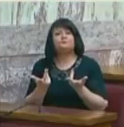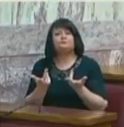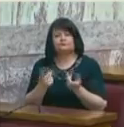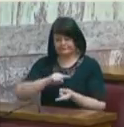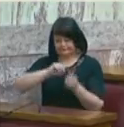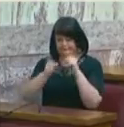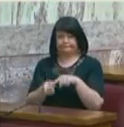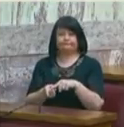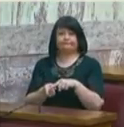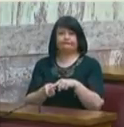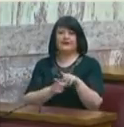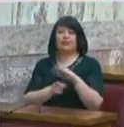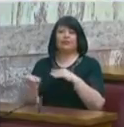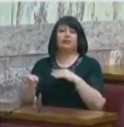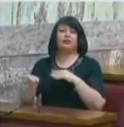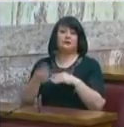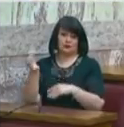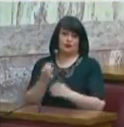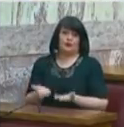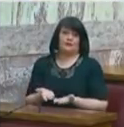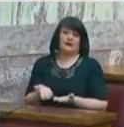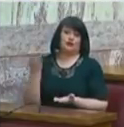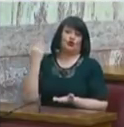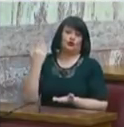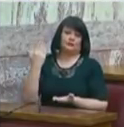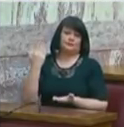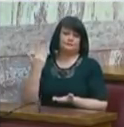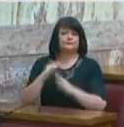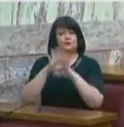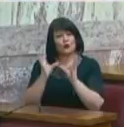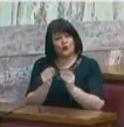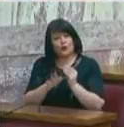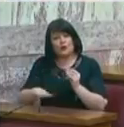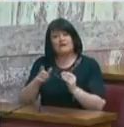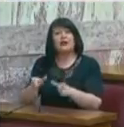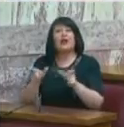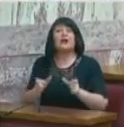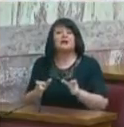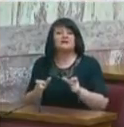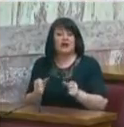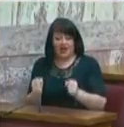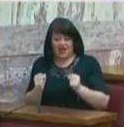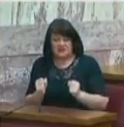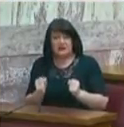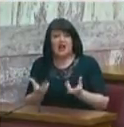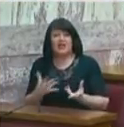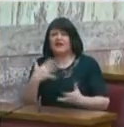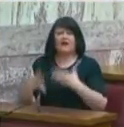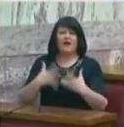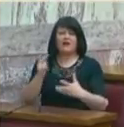αναντίστρεπτα εκτός πορείας. Και όλα αυτά μέσα σε ένα περιβάλλον αστάθειας, κοινωνικής